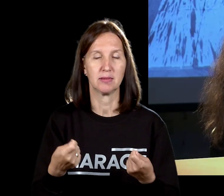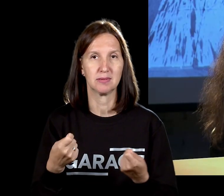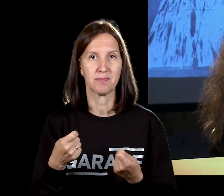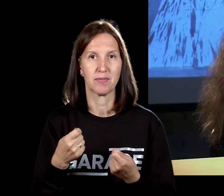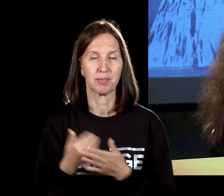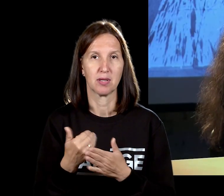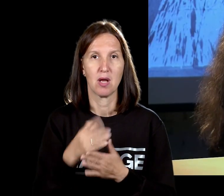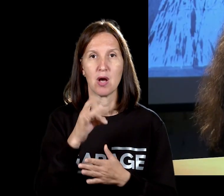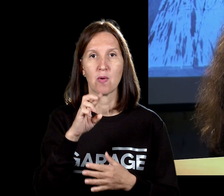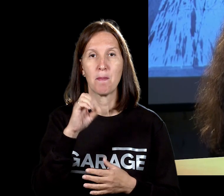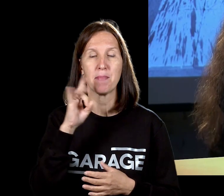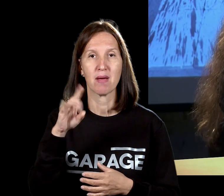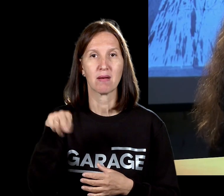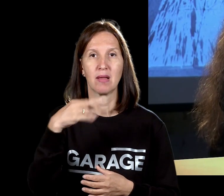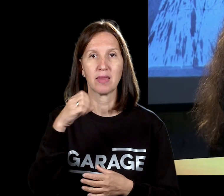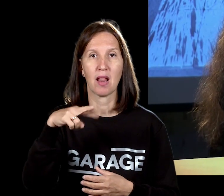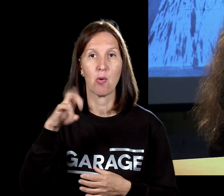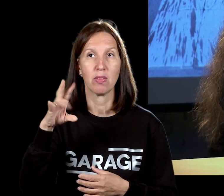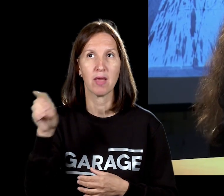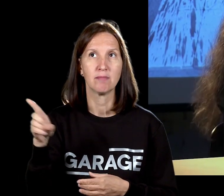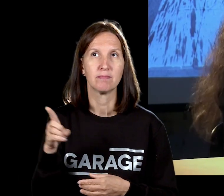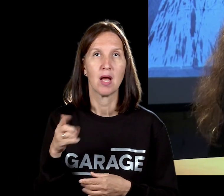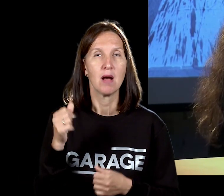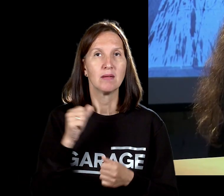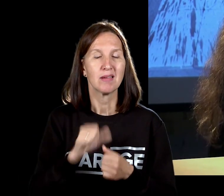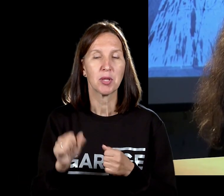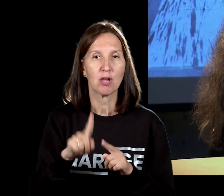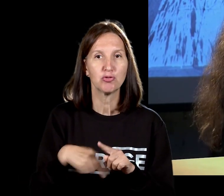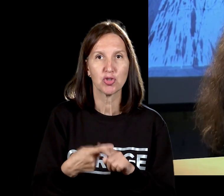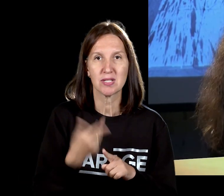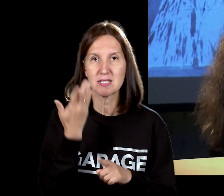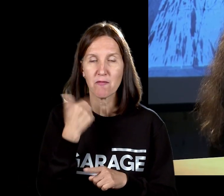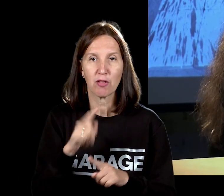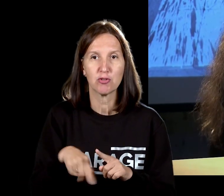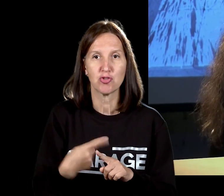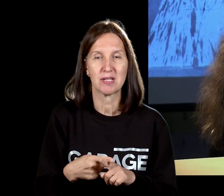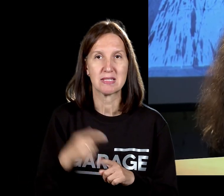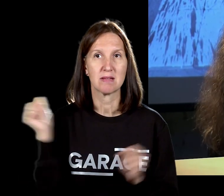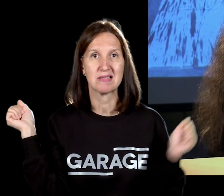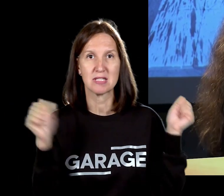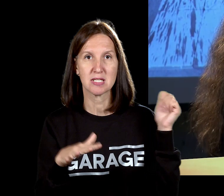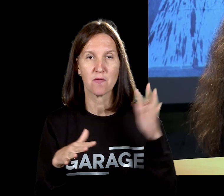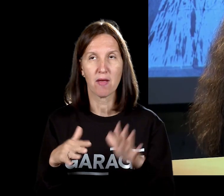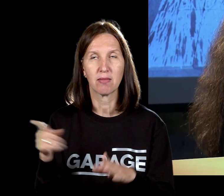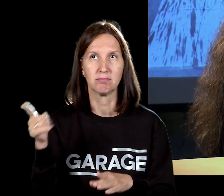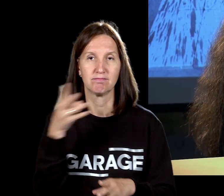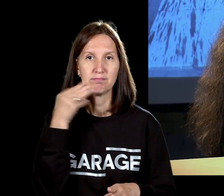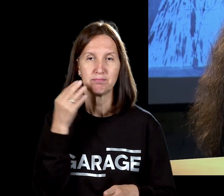Роберт Делане, который тоже пытался с помощью цвета и света, с помощью цветов передать ощущение движения.